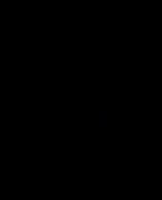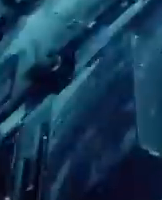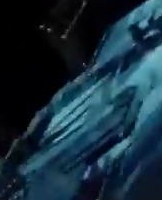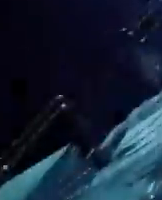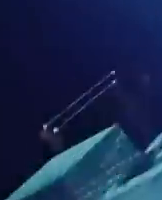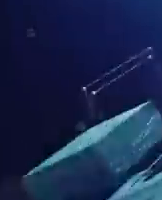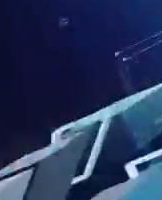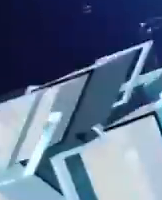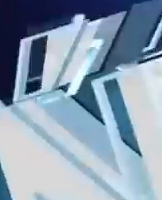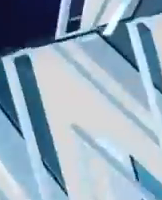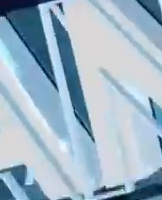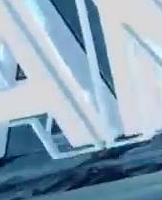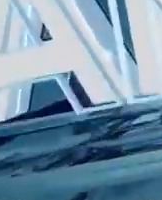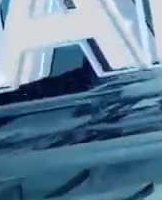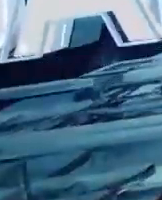бойынша.